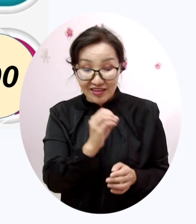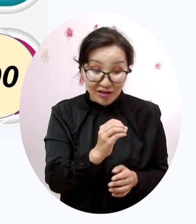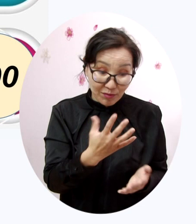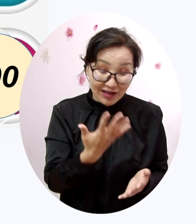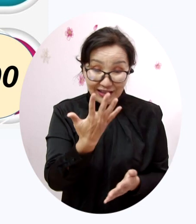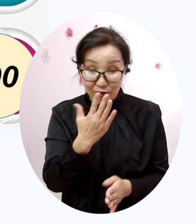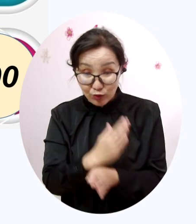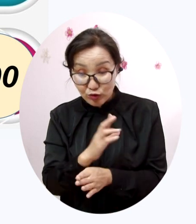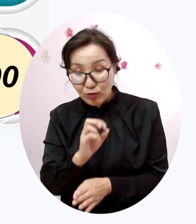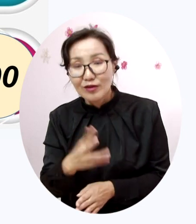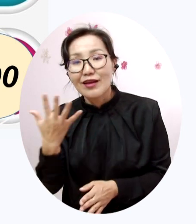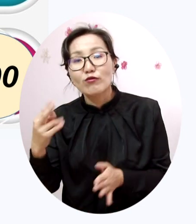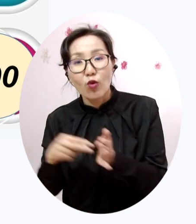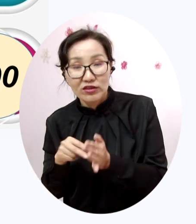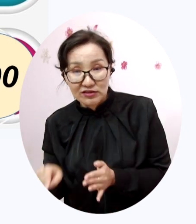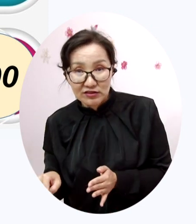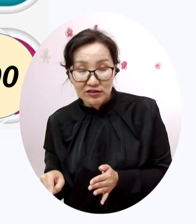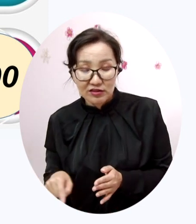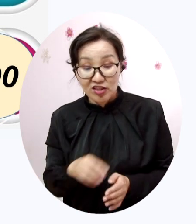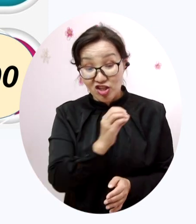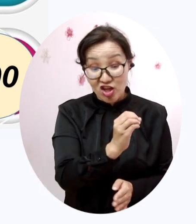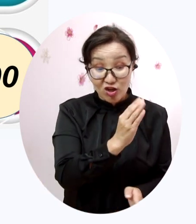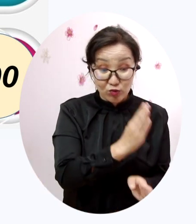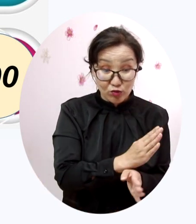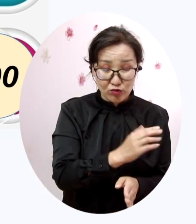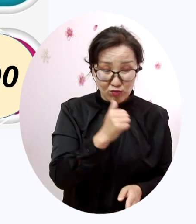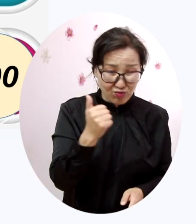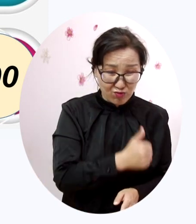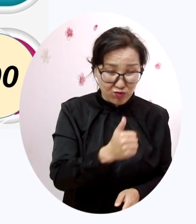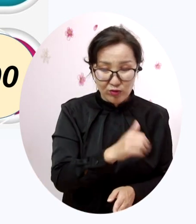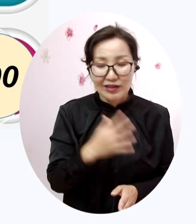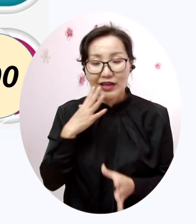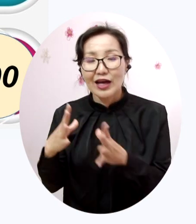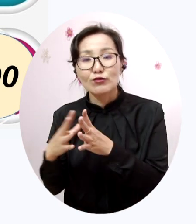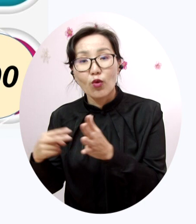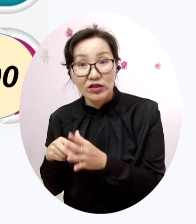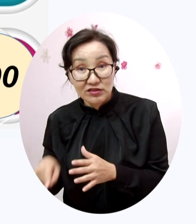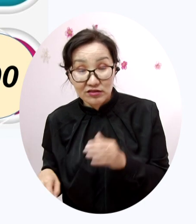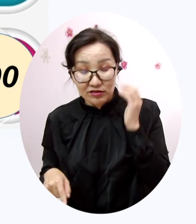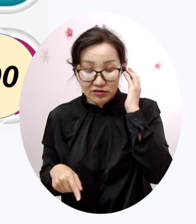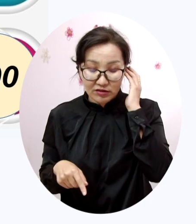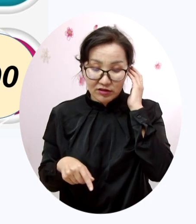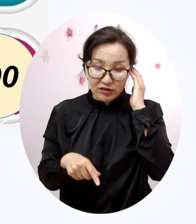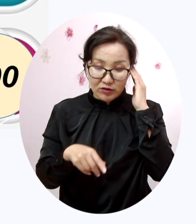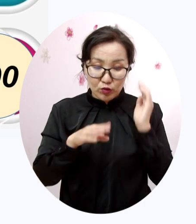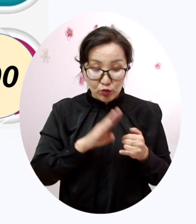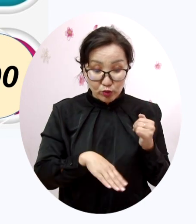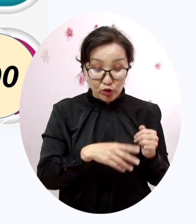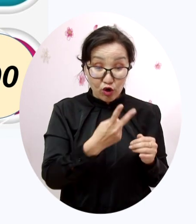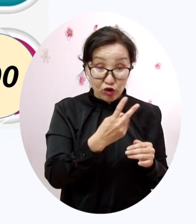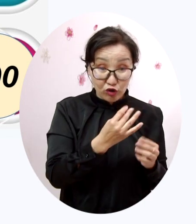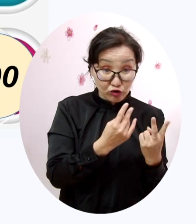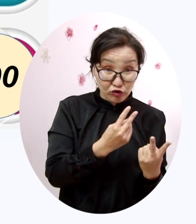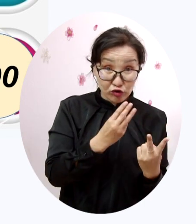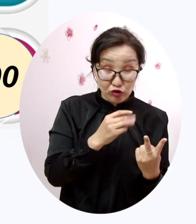5-аар төгсөн тоонууд 5-т хуваагдана. Тэгээр төгсөн тоо бүхэн 10-т хуваагдана. Сүүлийн 2 орон